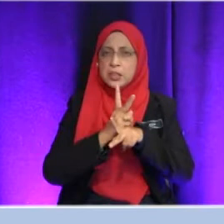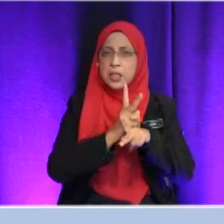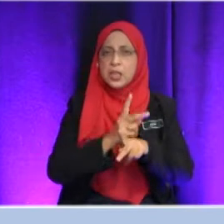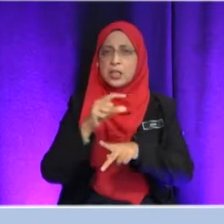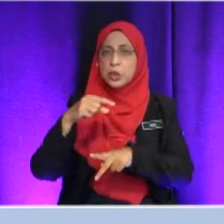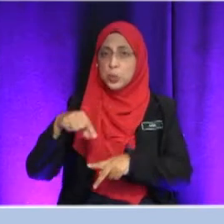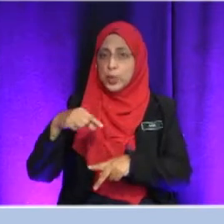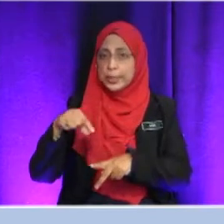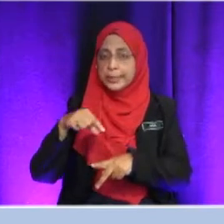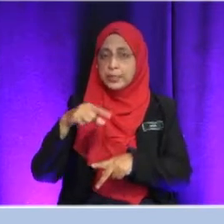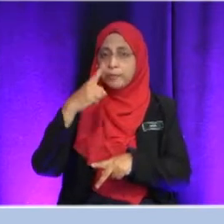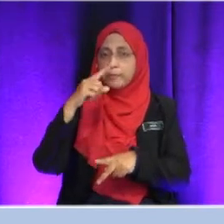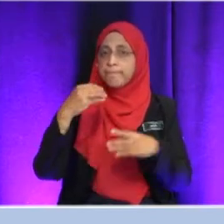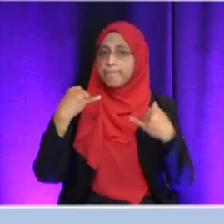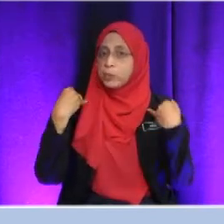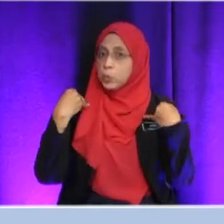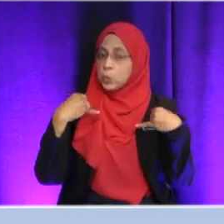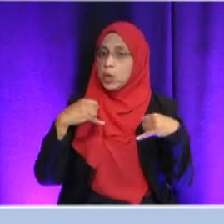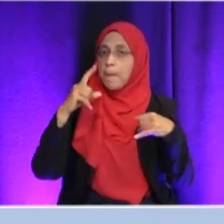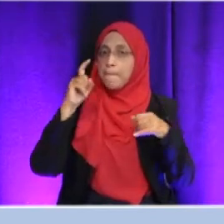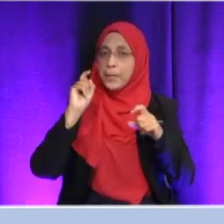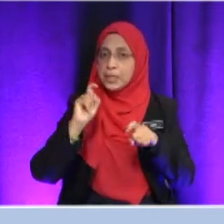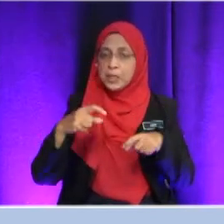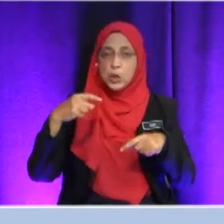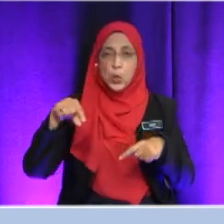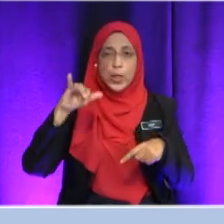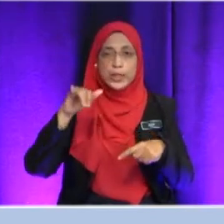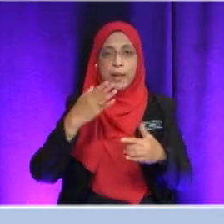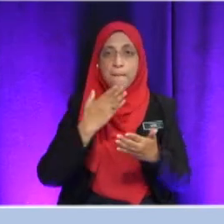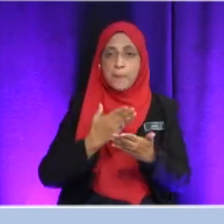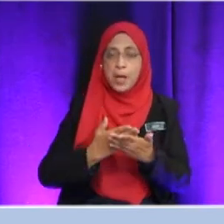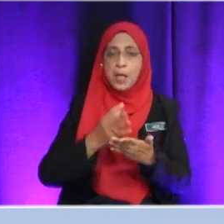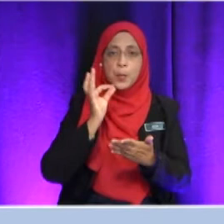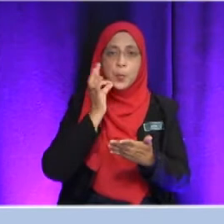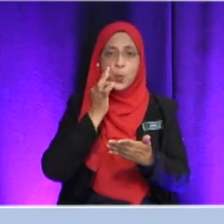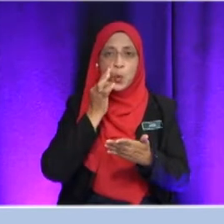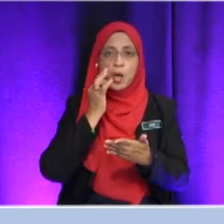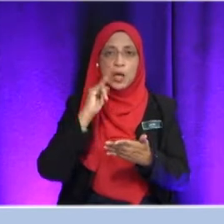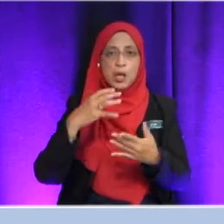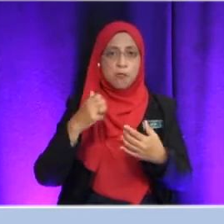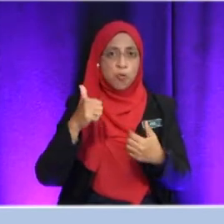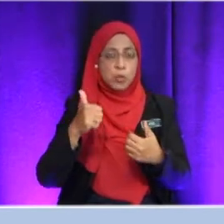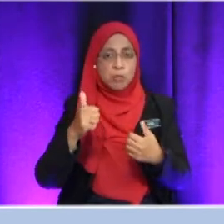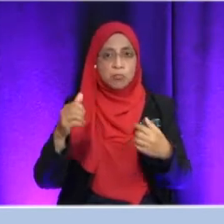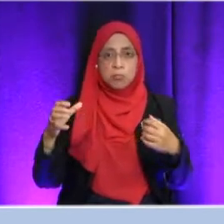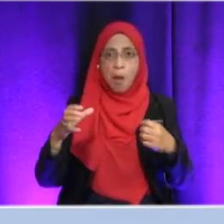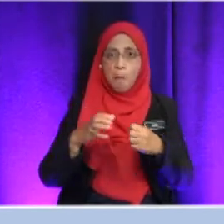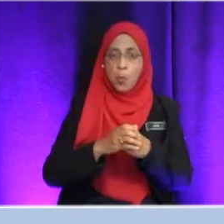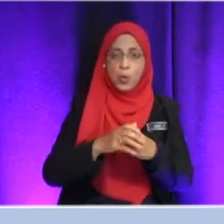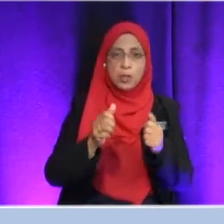pasaran so kita tanaklah buah lain yang sehat Itu yang elok tuh dicangketi penyakit